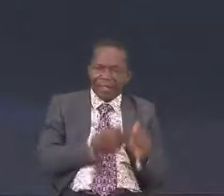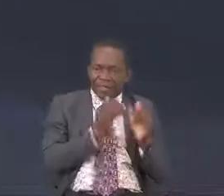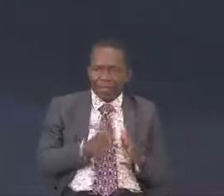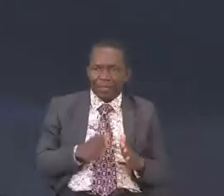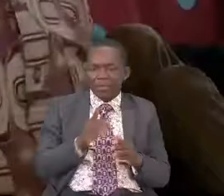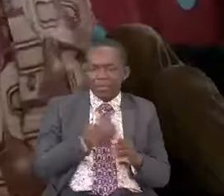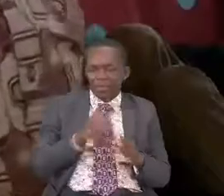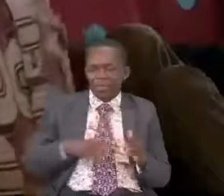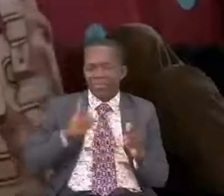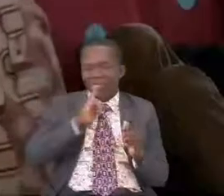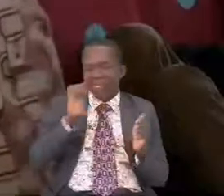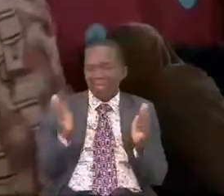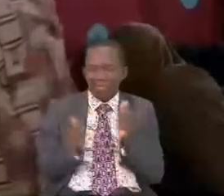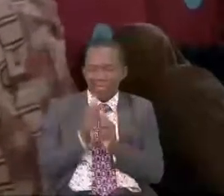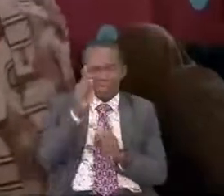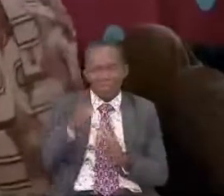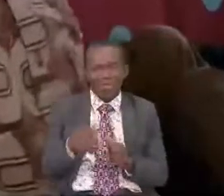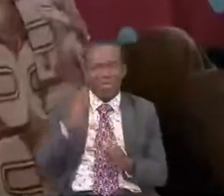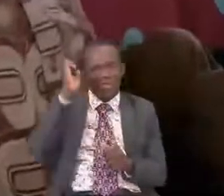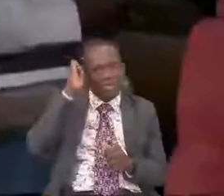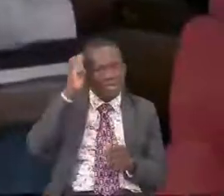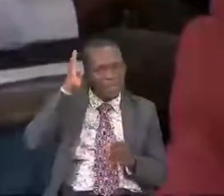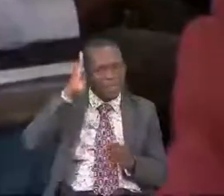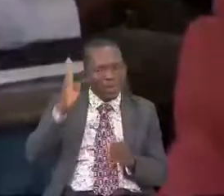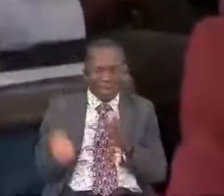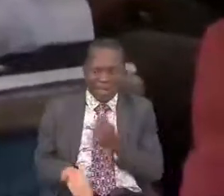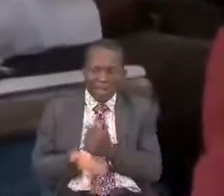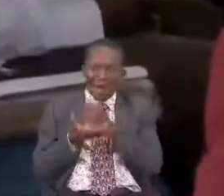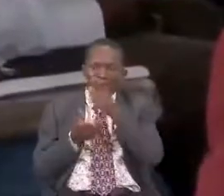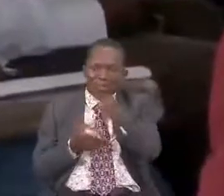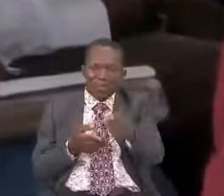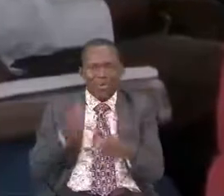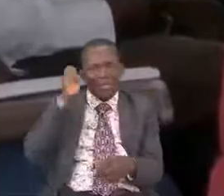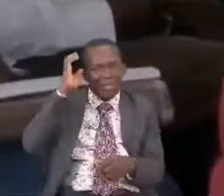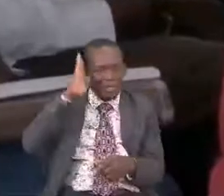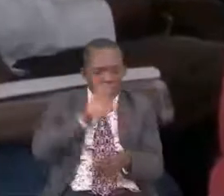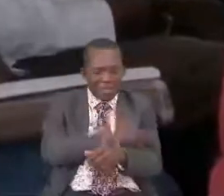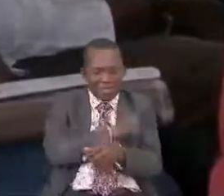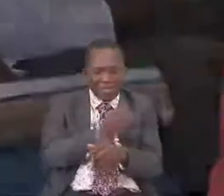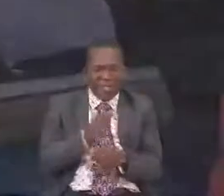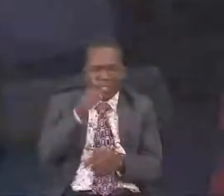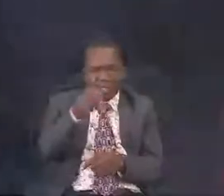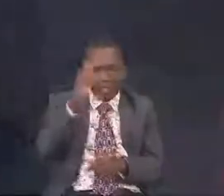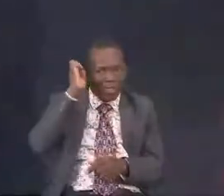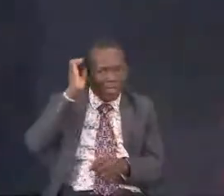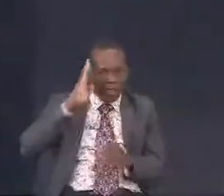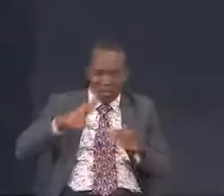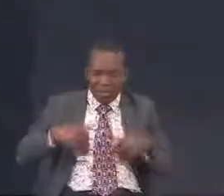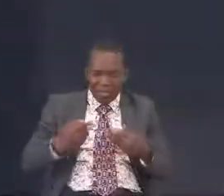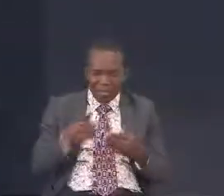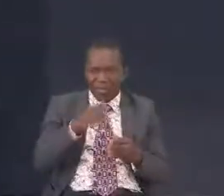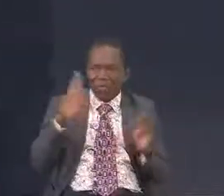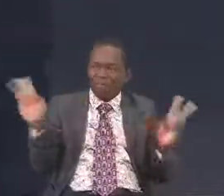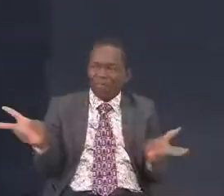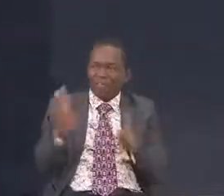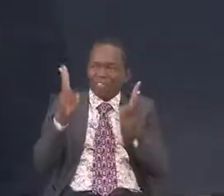toi. Il va t'aider. Il va te fortifier. Il t'accordera la victoire. Le triomphe